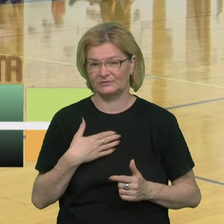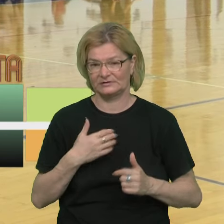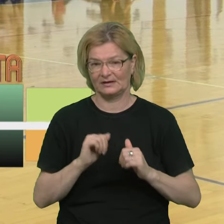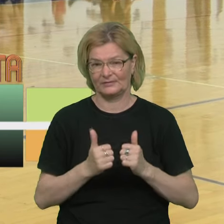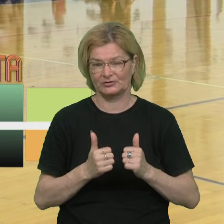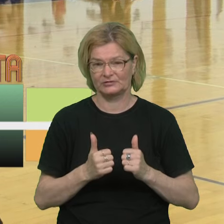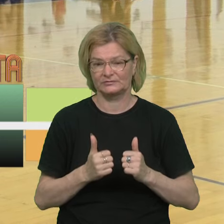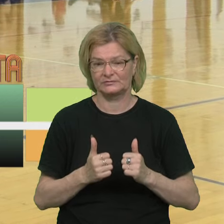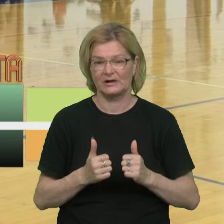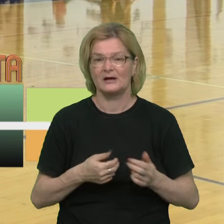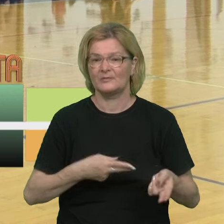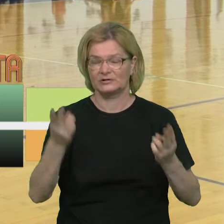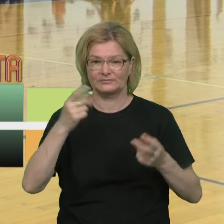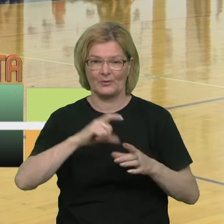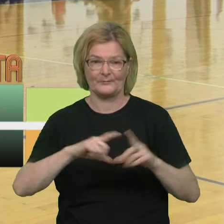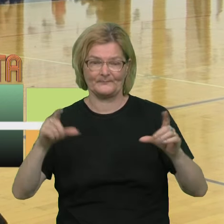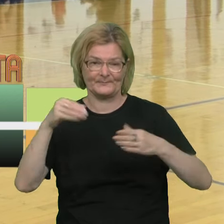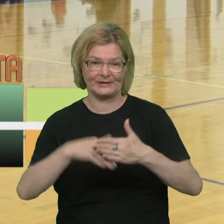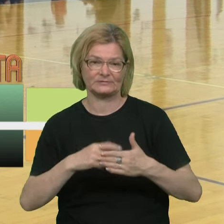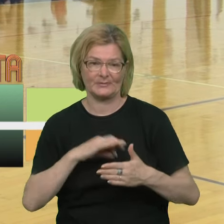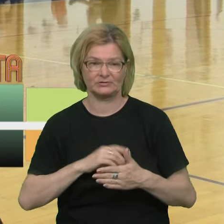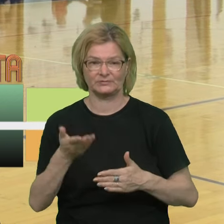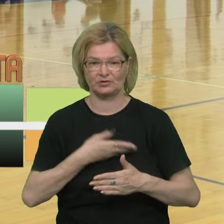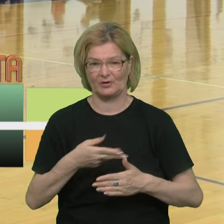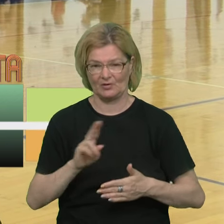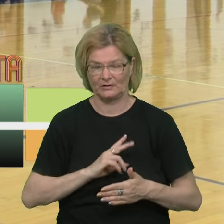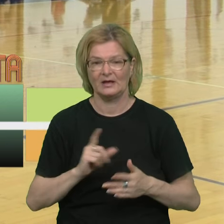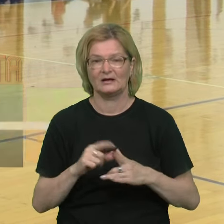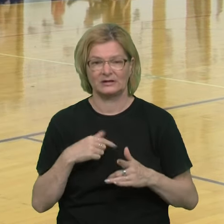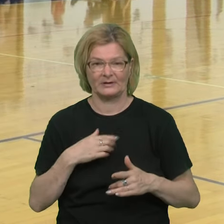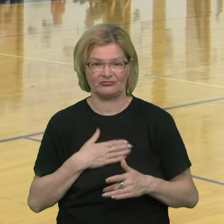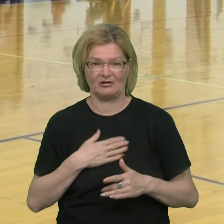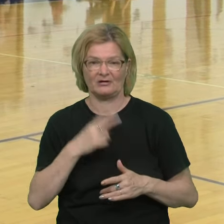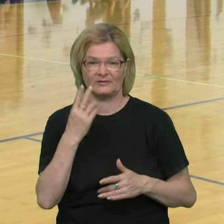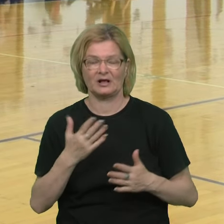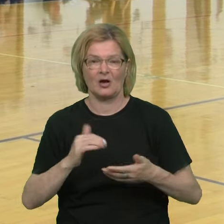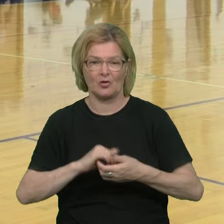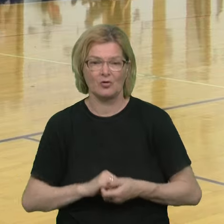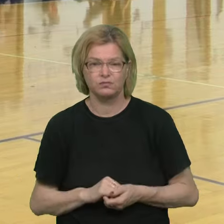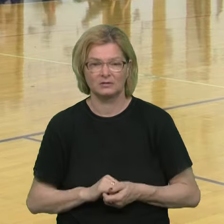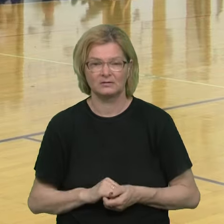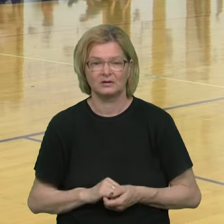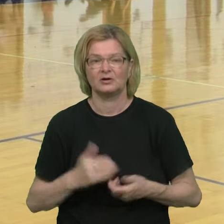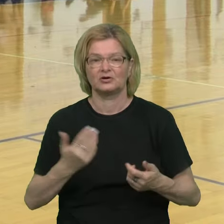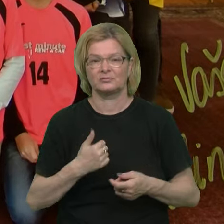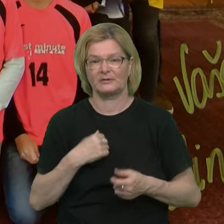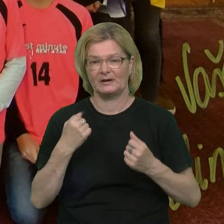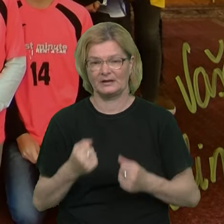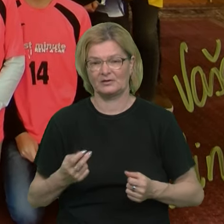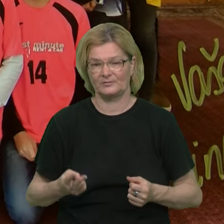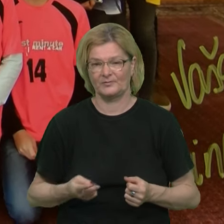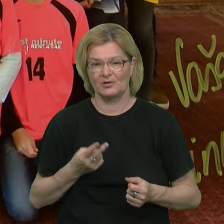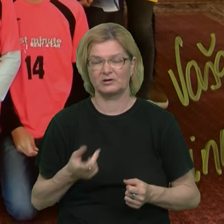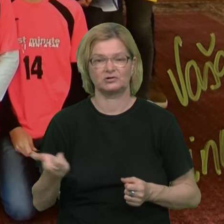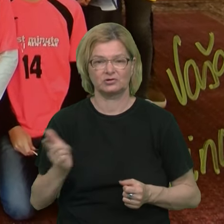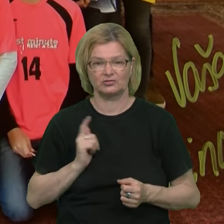se, poslali smo pismo predsjednici i onda smo dobili odgovor da bi nas željeli vidjeti kao klub. Na što smo mi